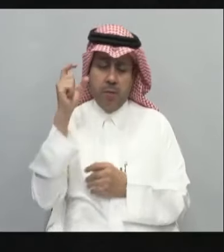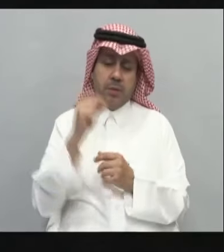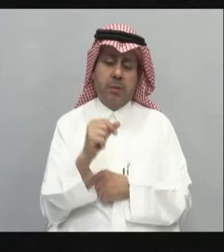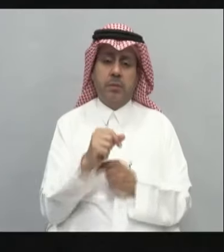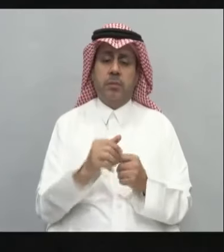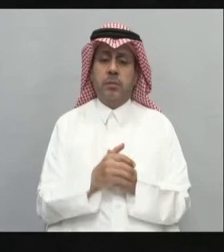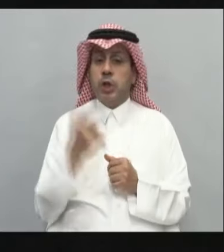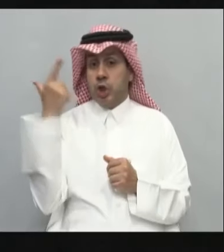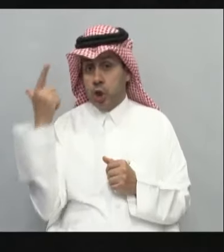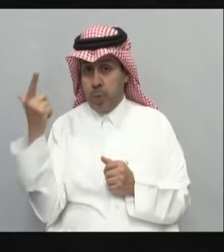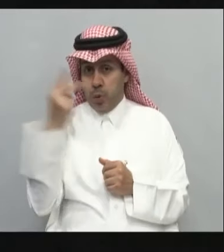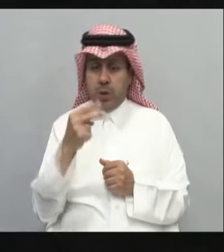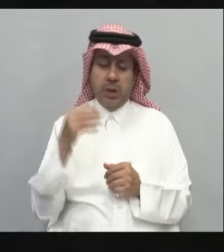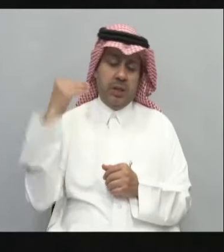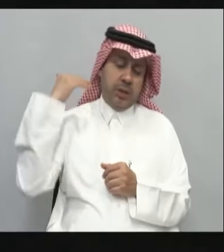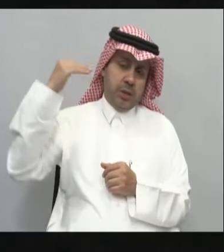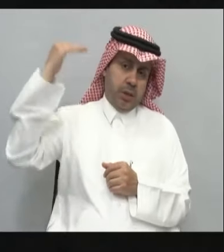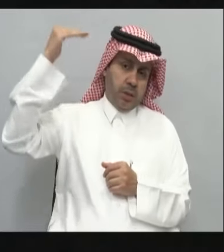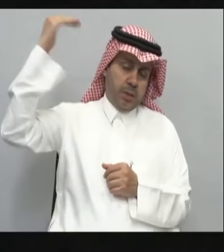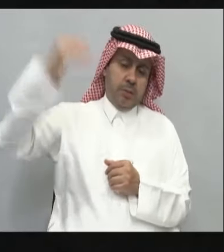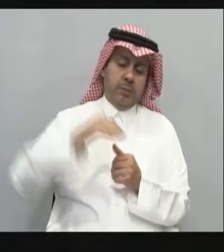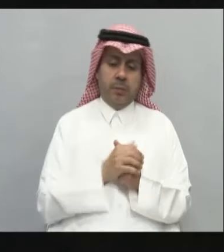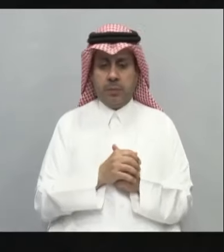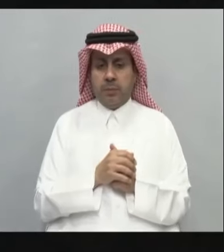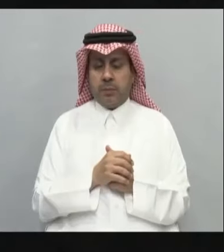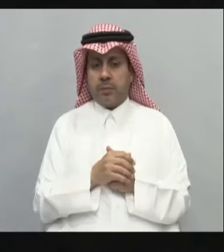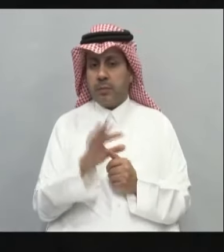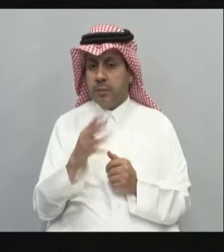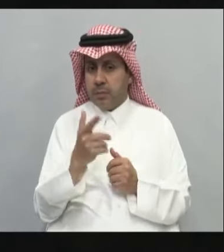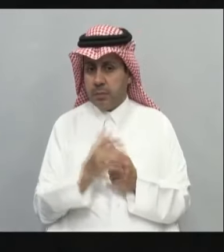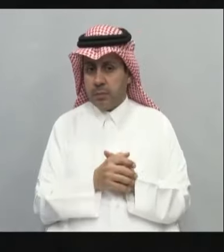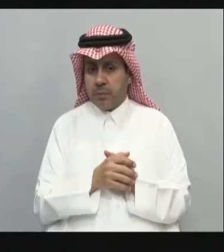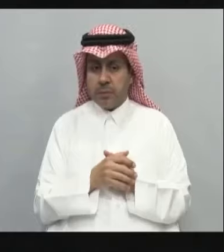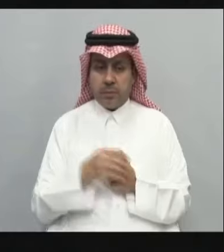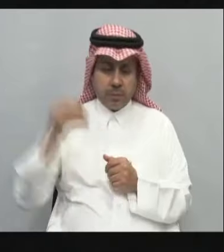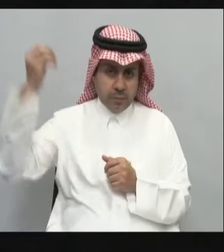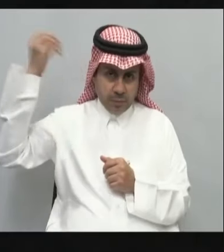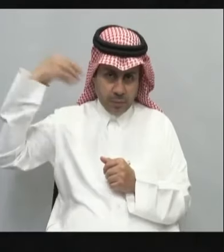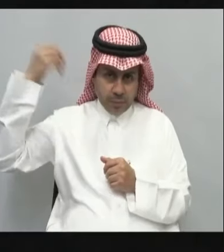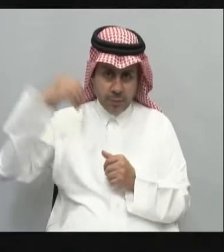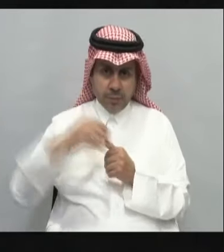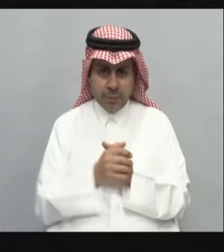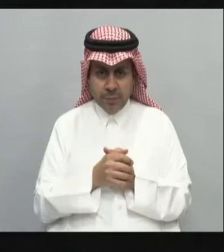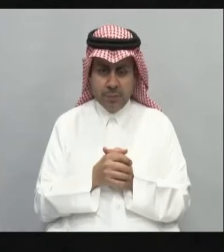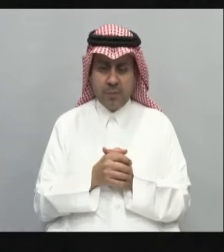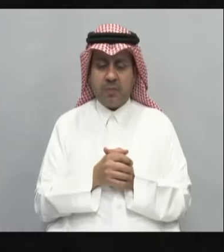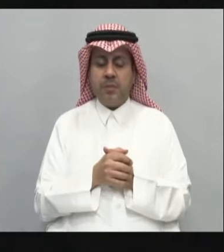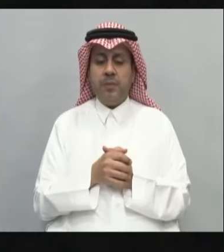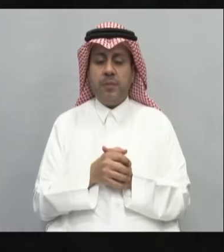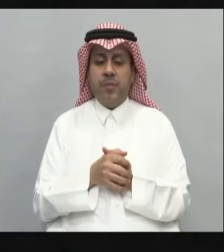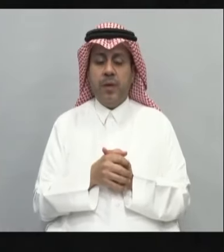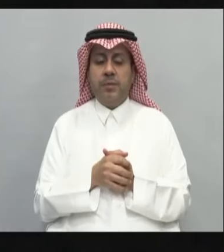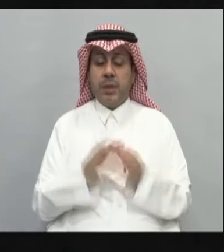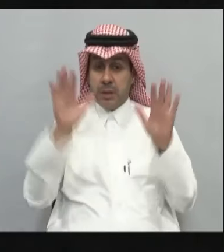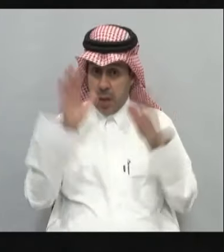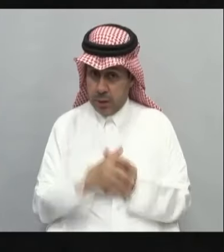27 درجه وكم من الفضائل تفوت عليه عند كل صلاه هذه